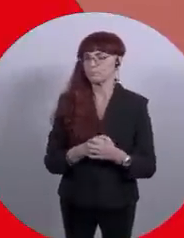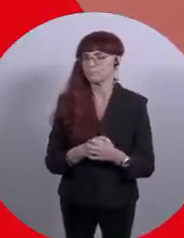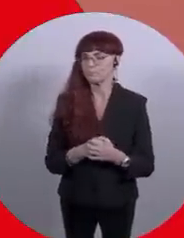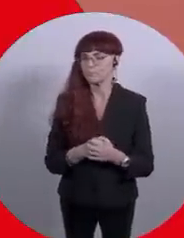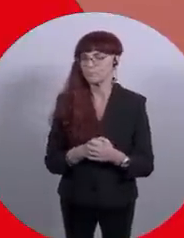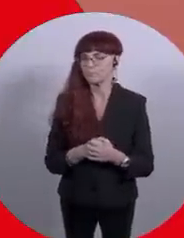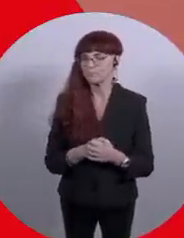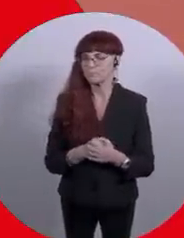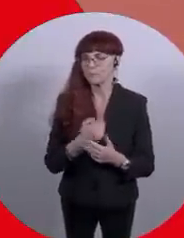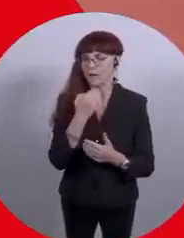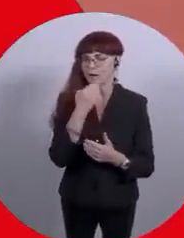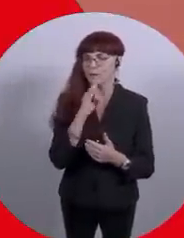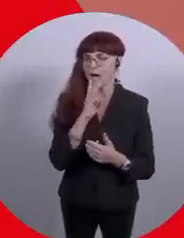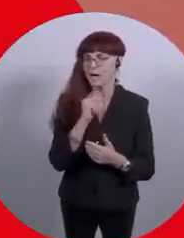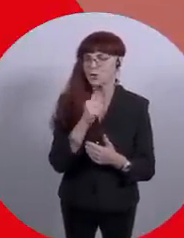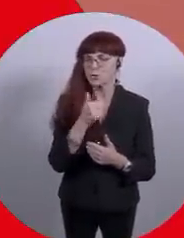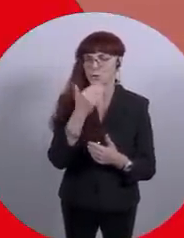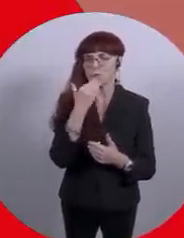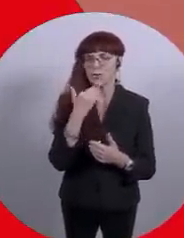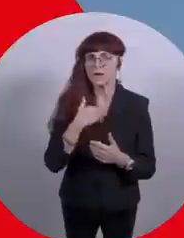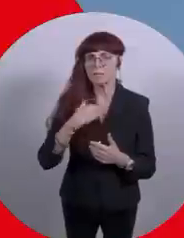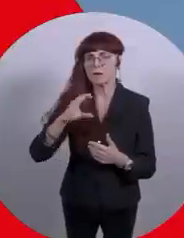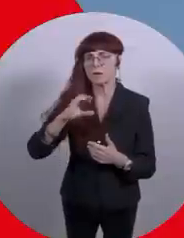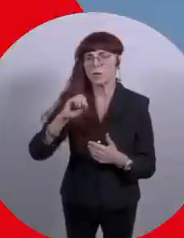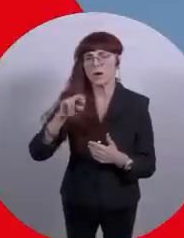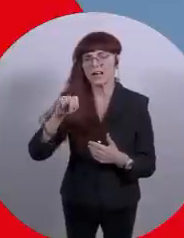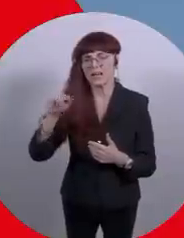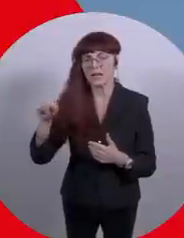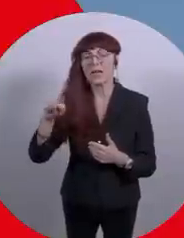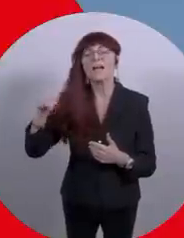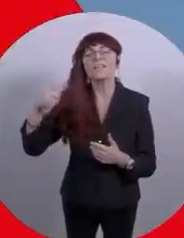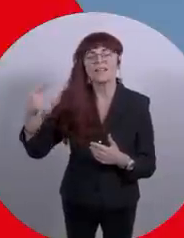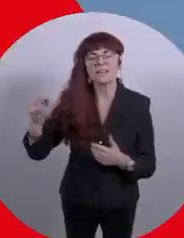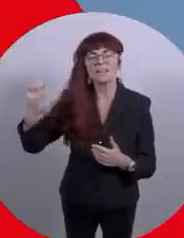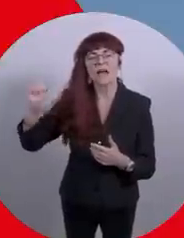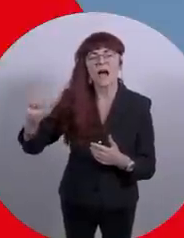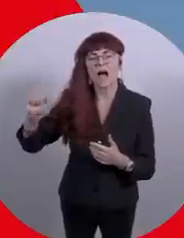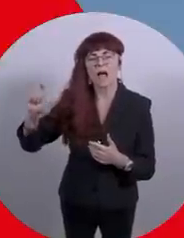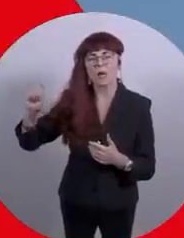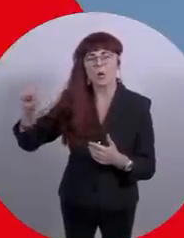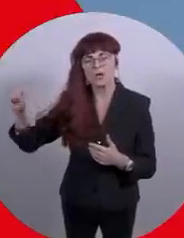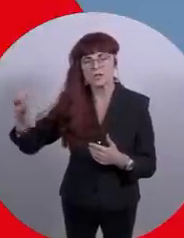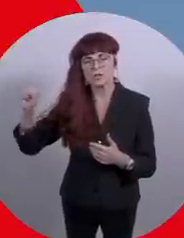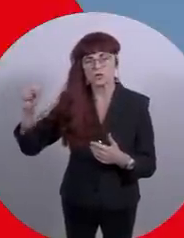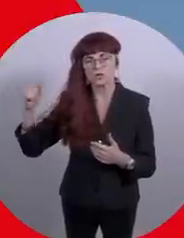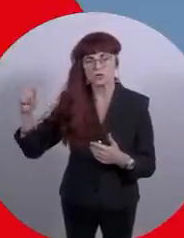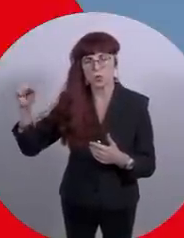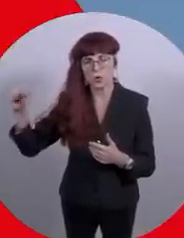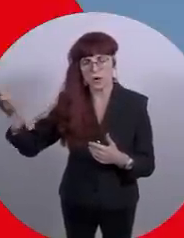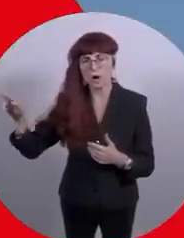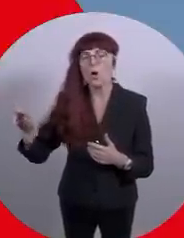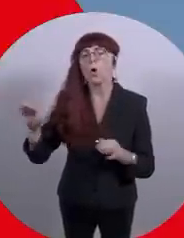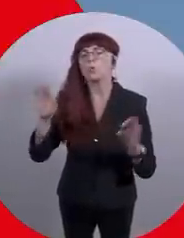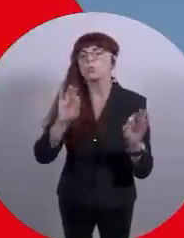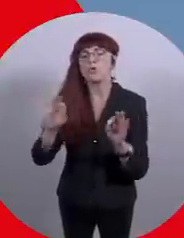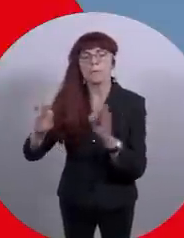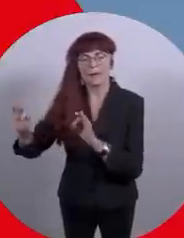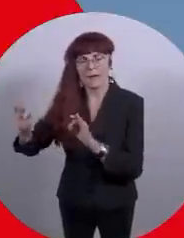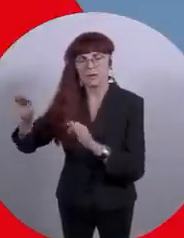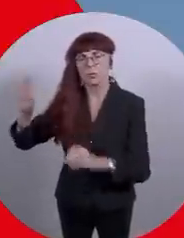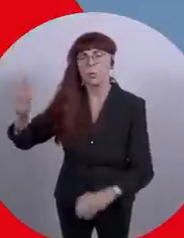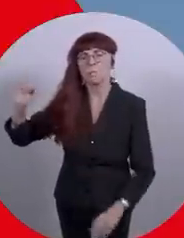danke schön Liebe Corinna als nächstes Stöger und in Vorbereitung die genauso in Bayern